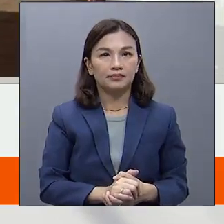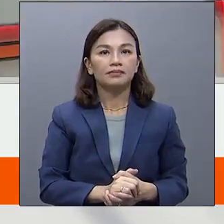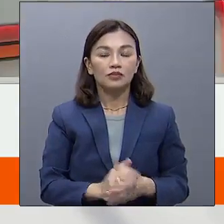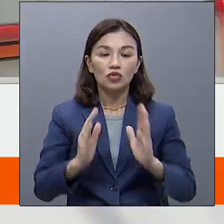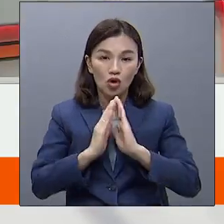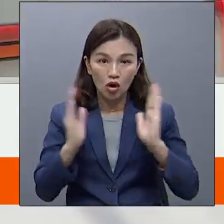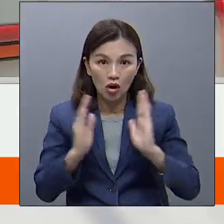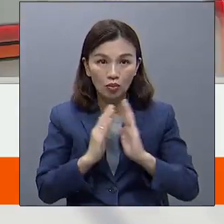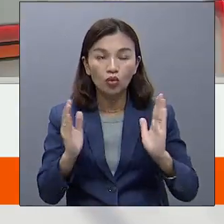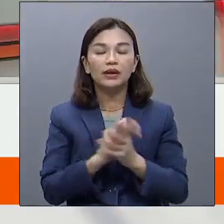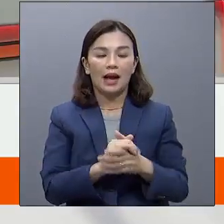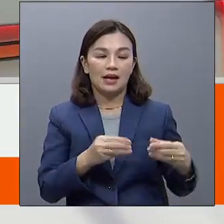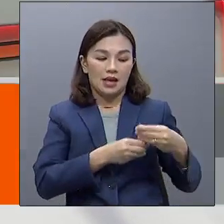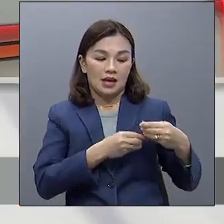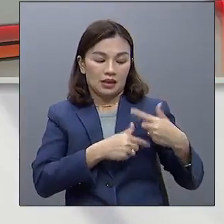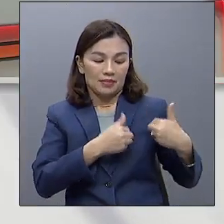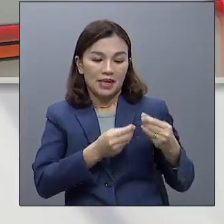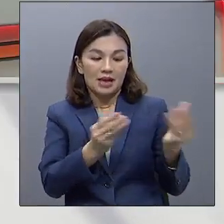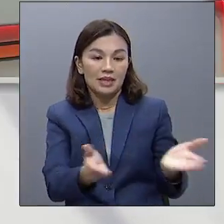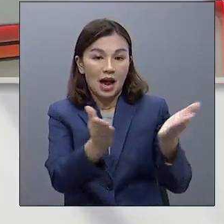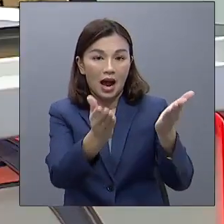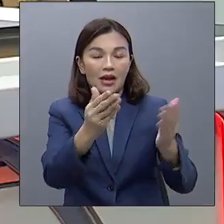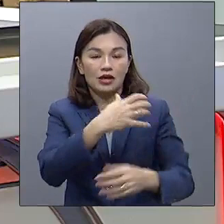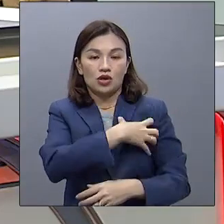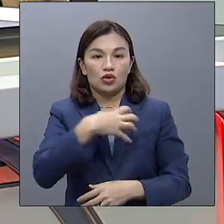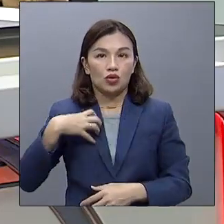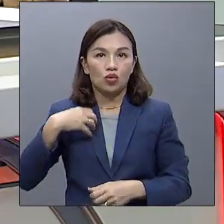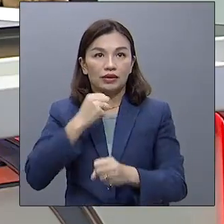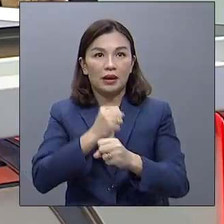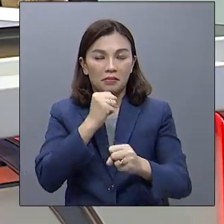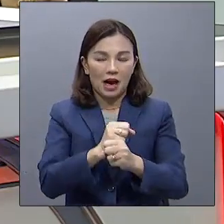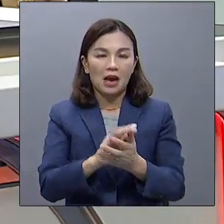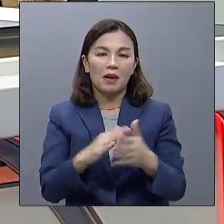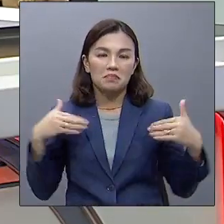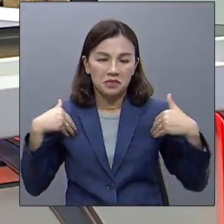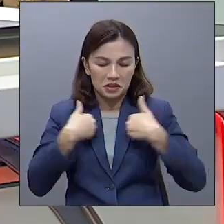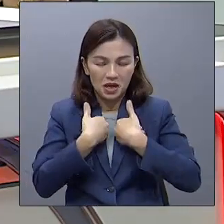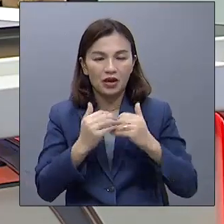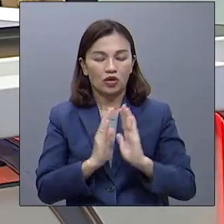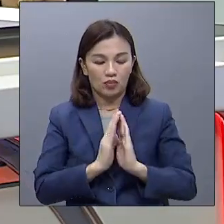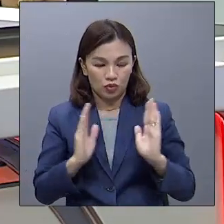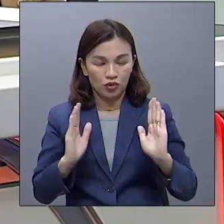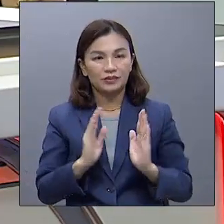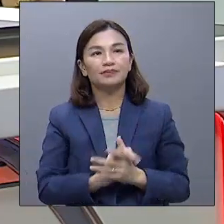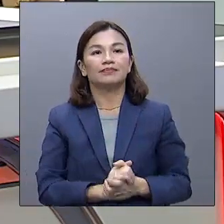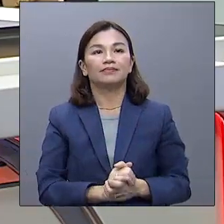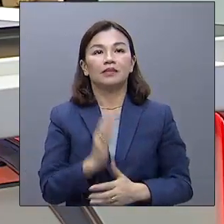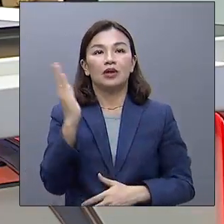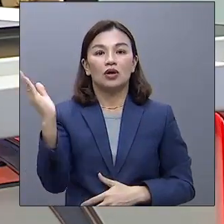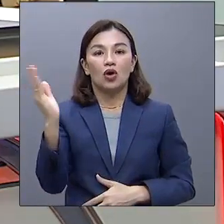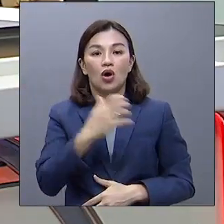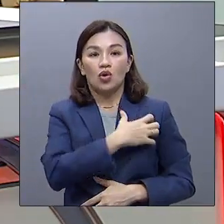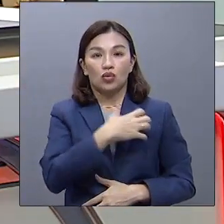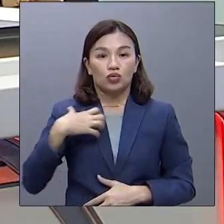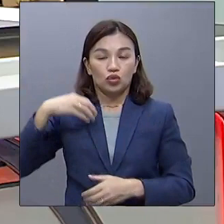เป็นกำลังใจให้ทางสถานทูตด้วยนะคะทราบว่าทำงานกันหนักทีเดียวนะคะขอบพระคุณมากค่ะคุณดำบุญธรรมเอกอัครราชทูต